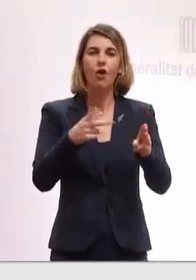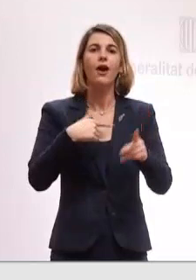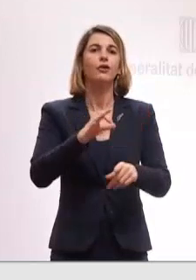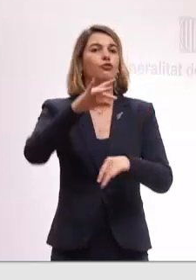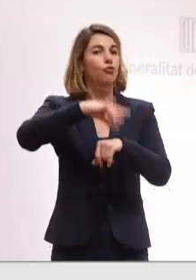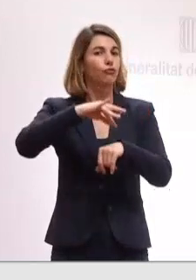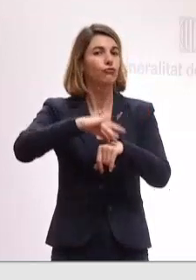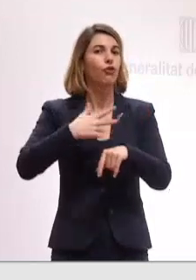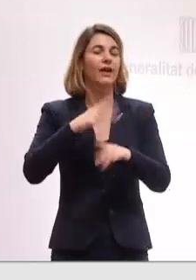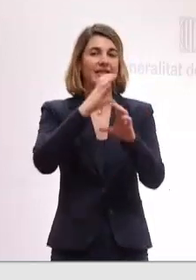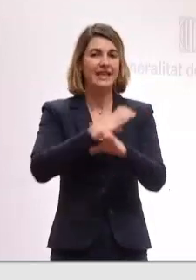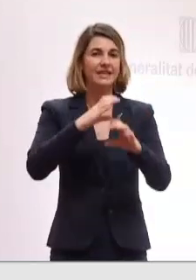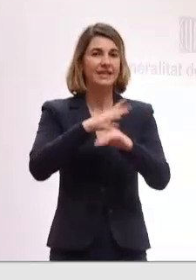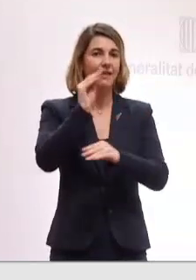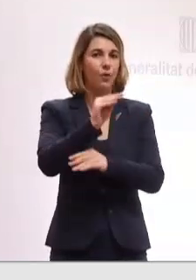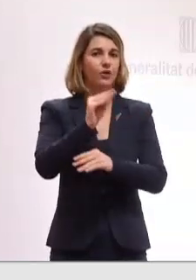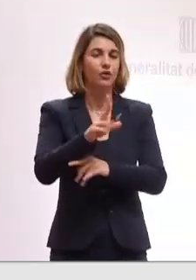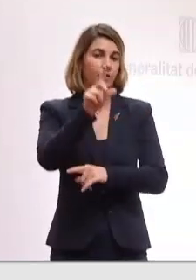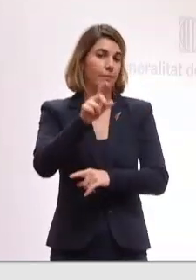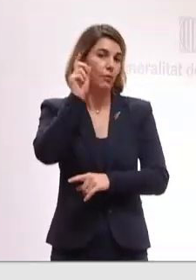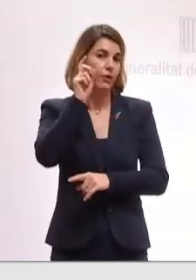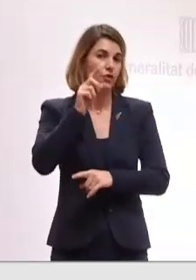i professora titular de la Universitat de Barcelona.